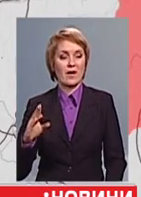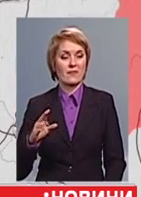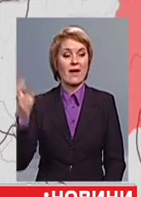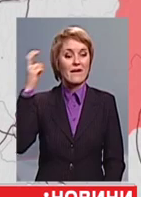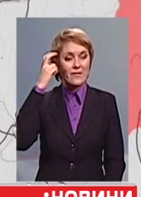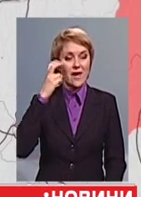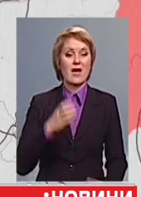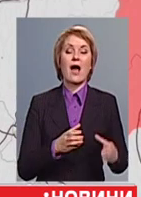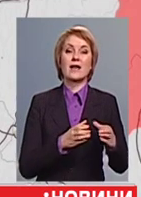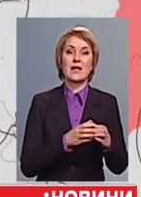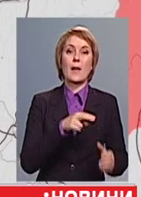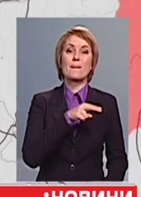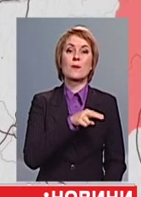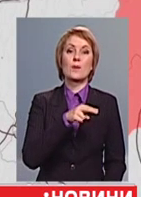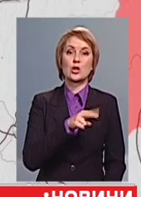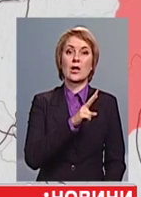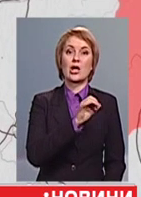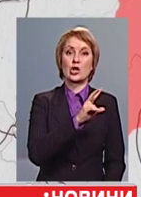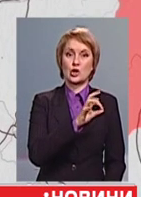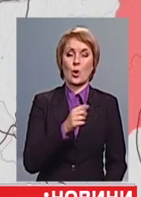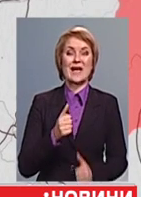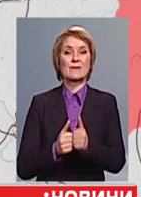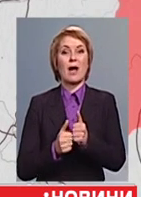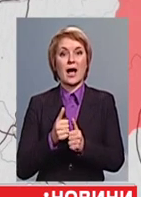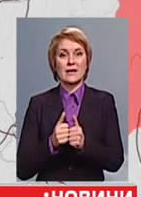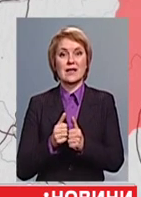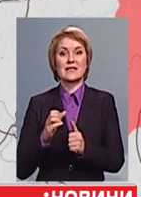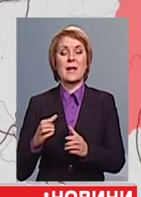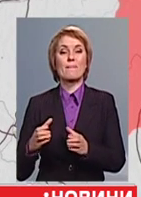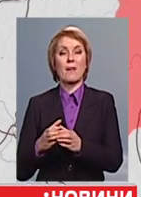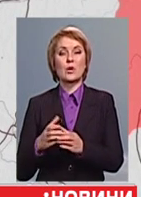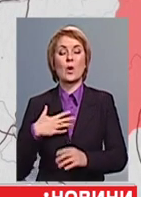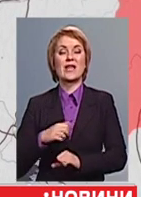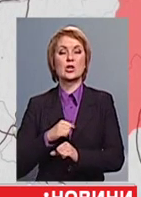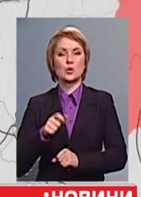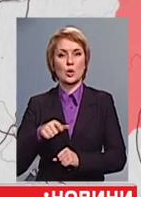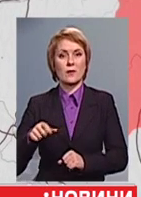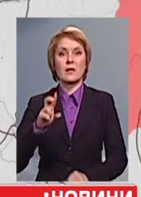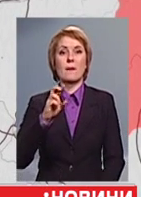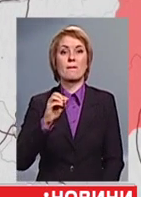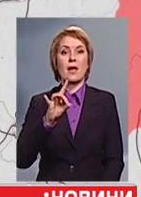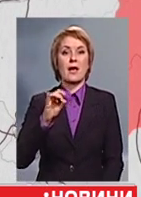від блоку Петра Порошенка Віталій Кличко змагатиметься з представником партії «Рішучих громадян» Бориславом Березою.